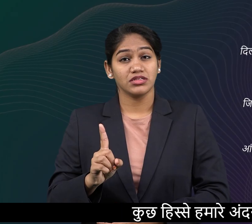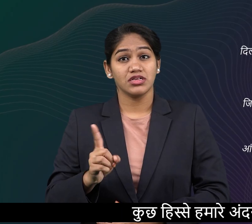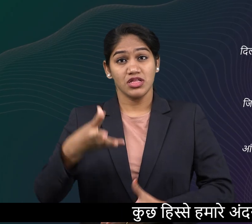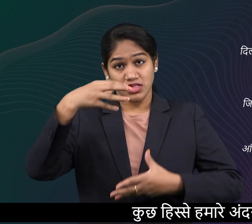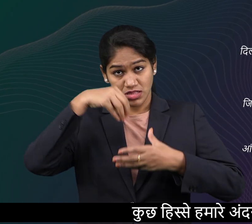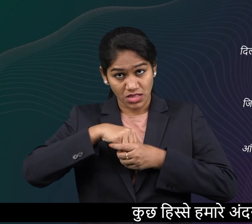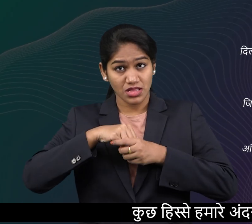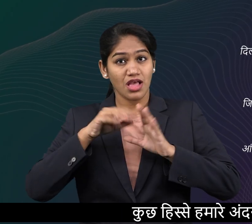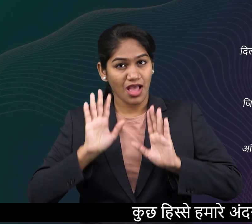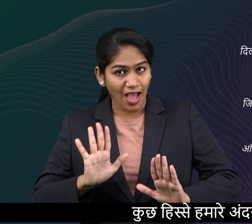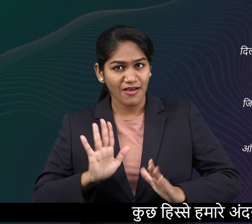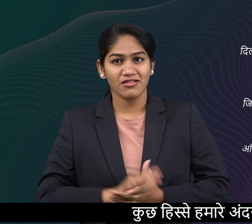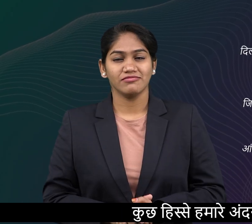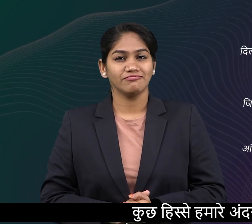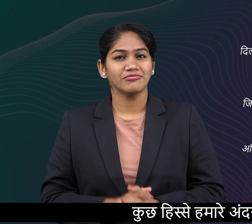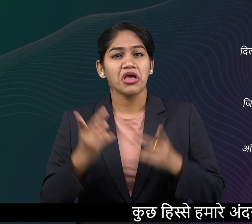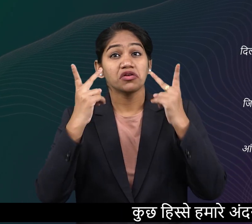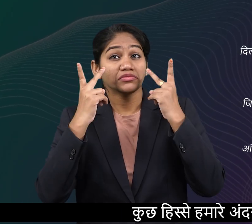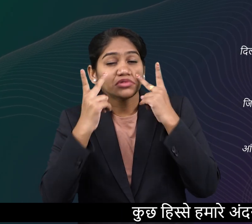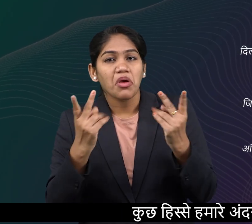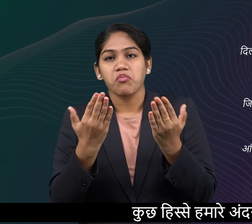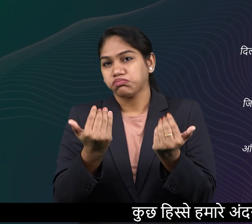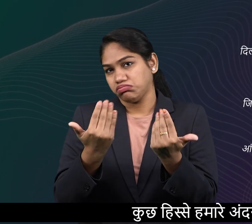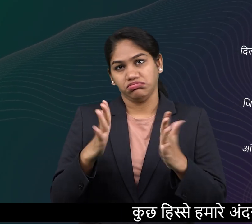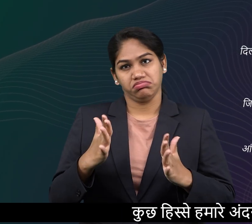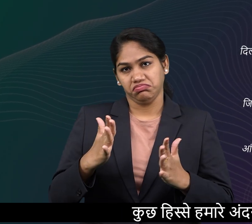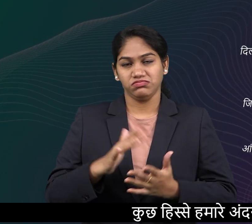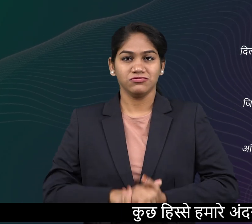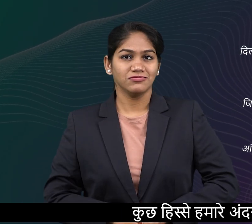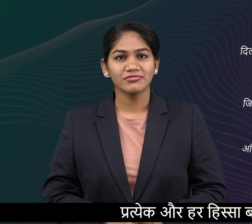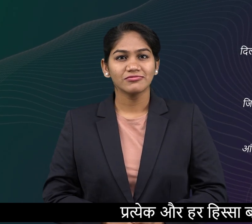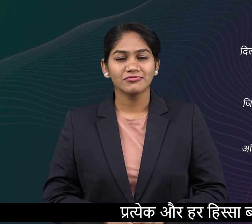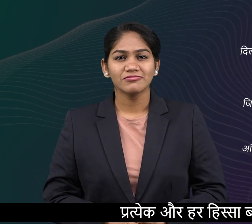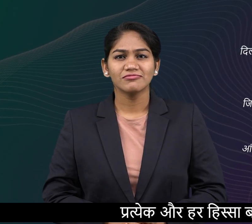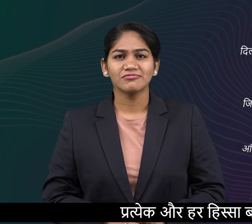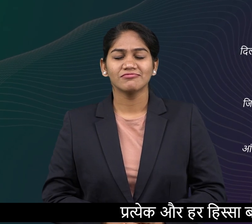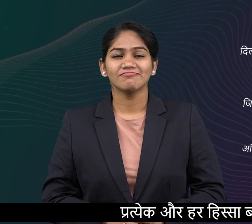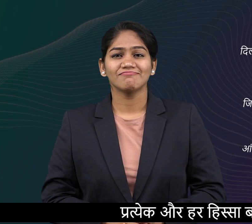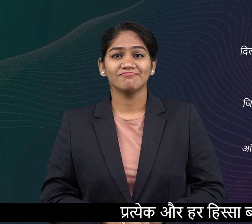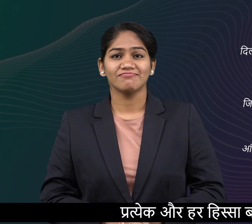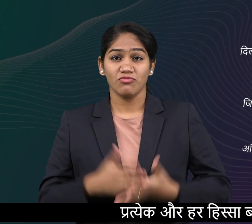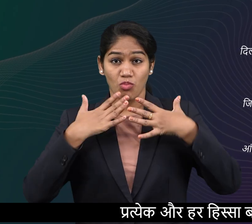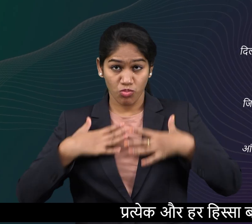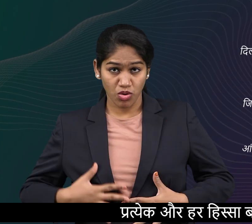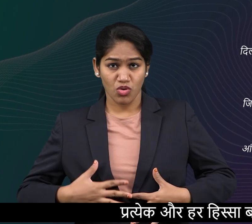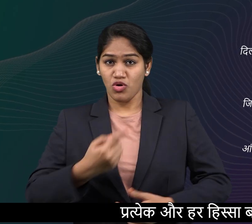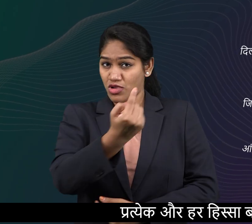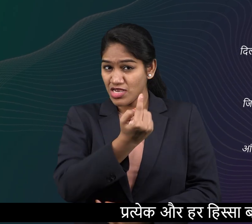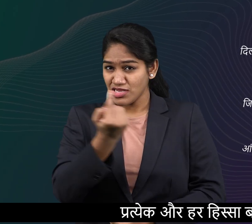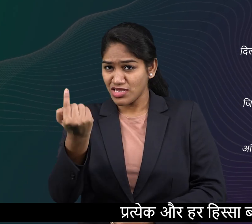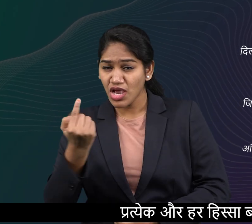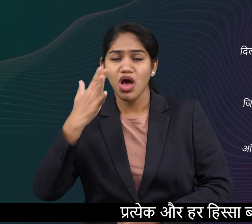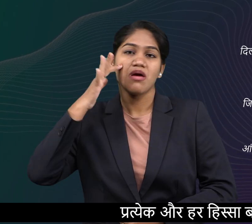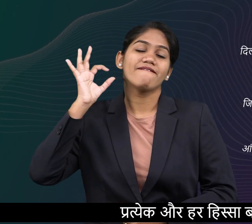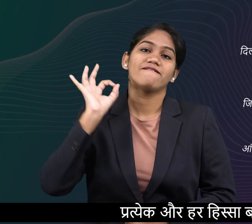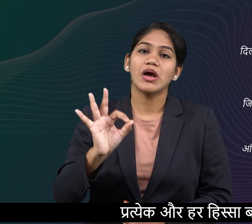सकते। प्रत्येक और हर हिस्सा बहुत